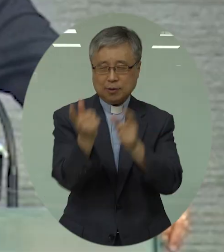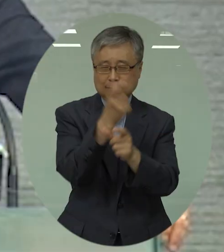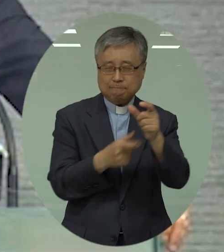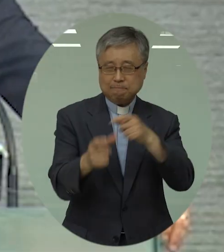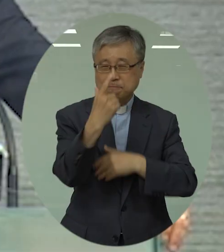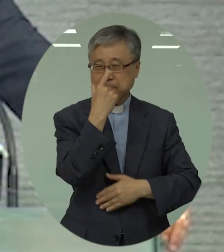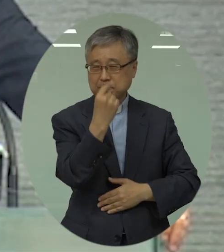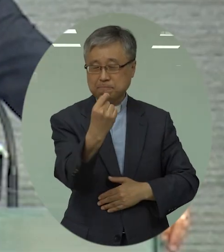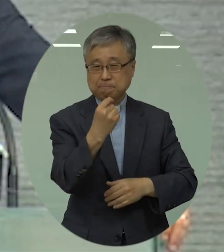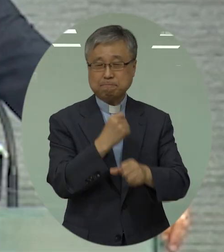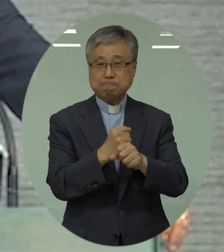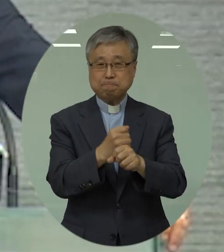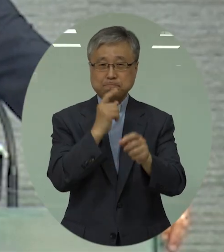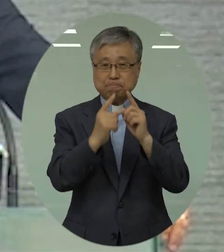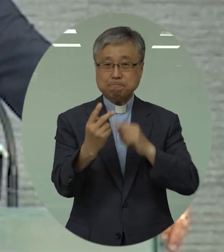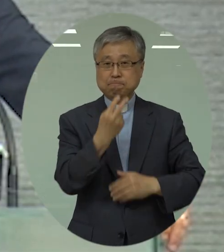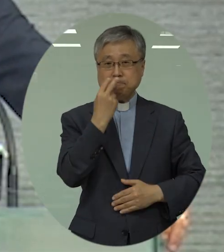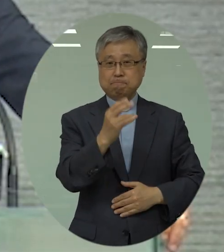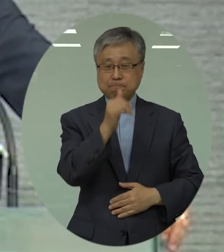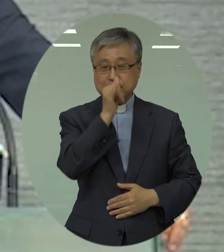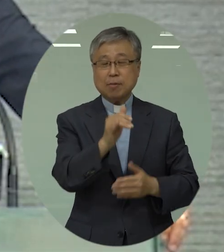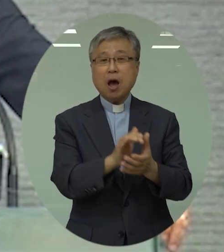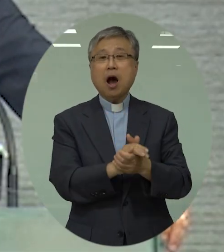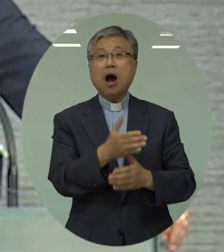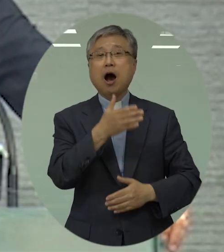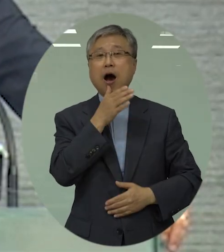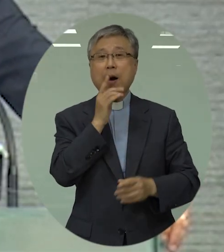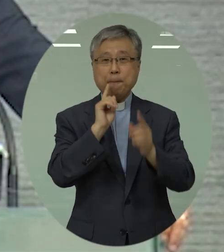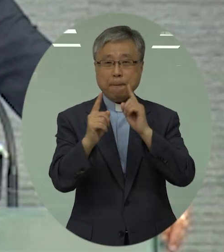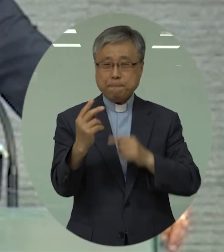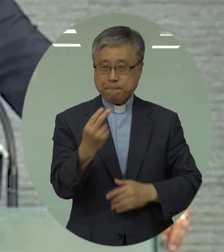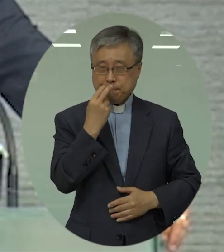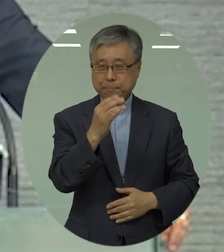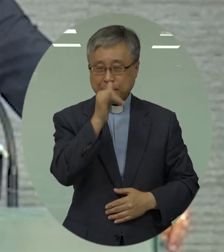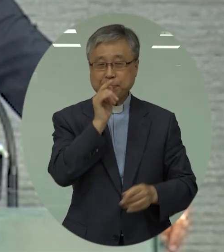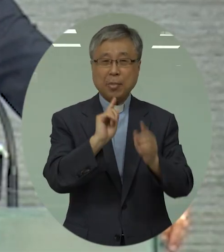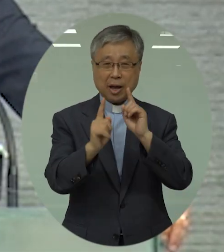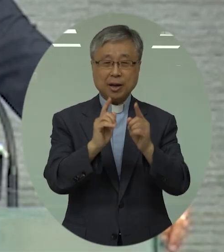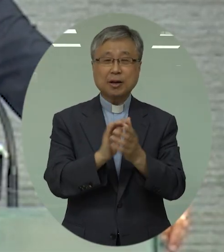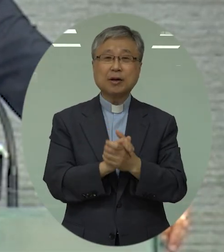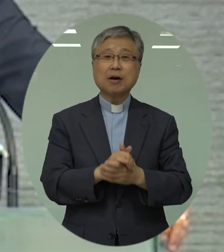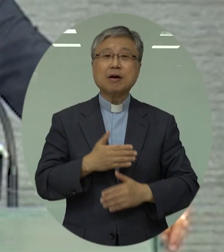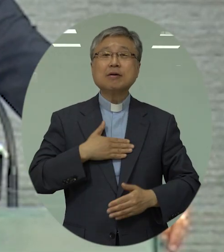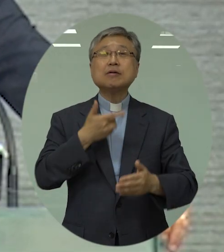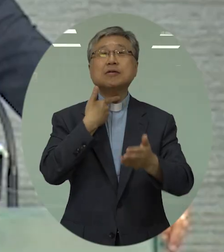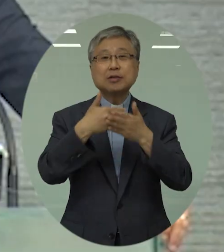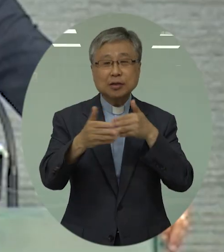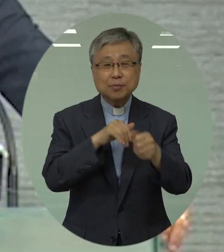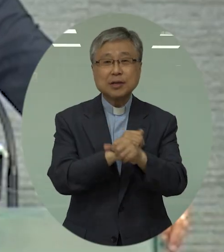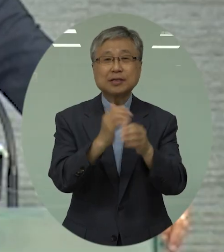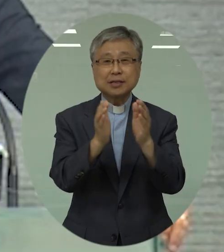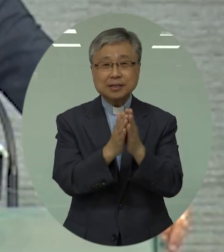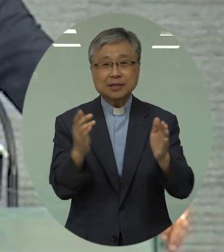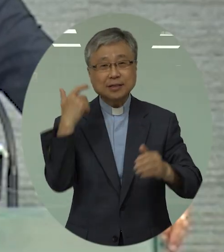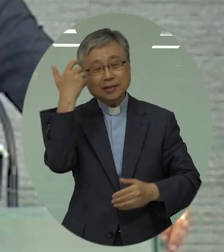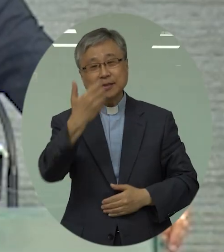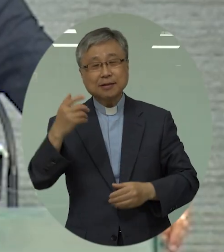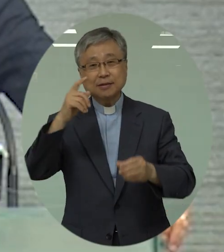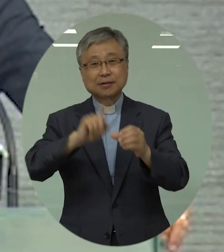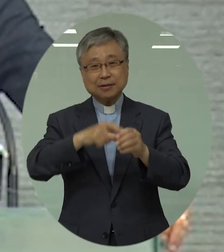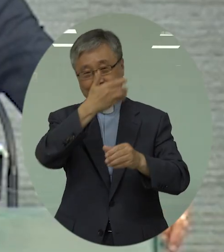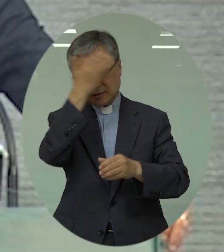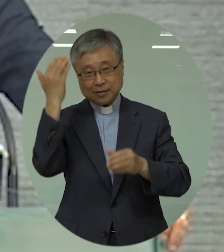예리하여. 말씀은 살아있구나. 이 말씀이 살아있는 말씀. 이게 경험하기 시작하는 것이 바로 영적